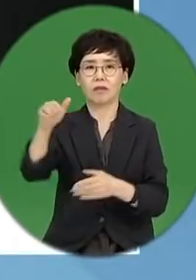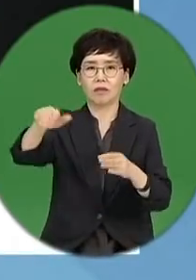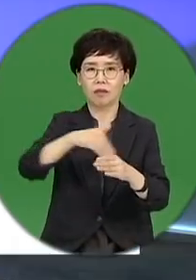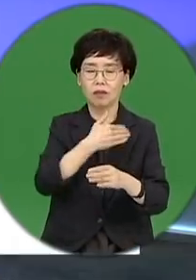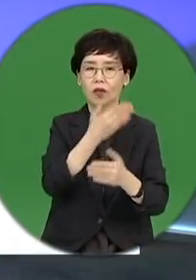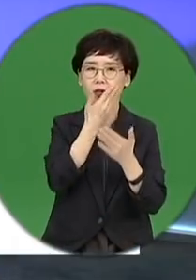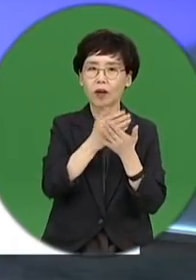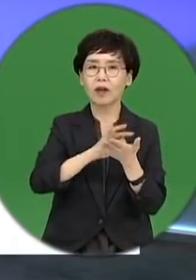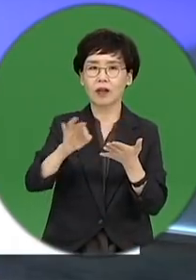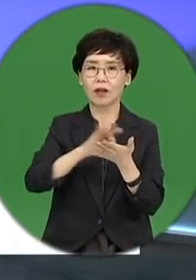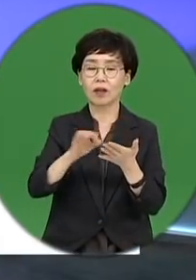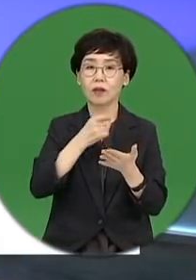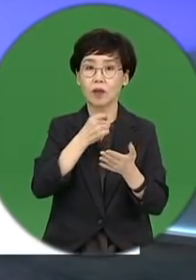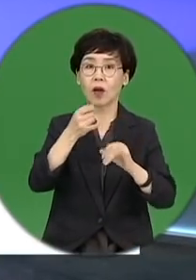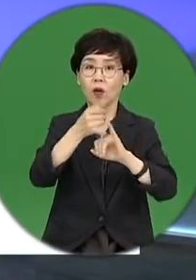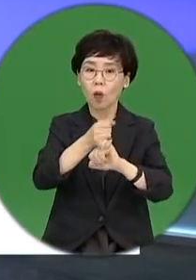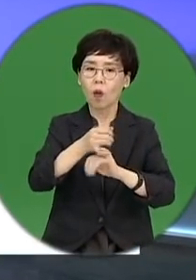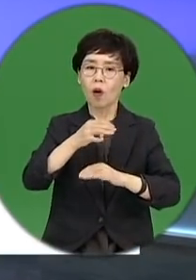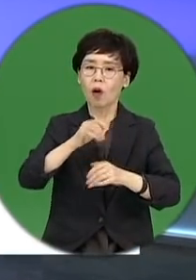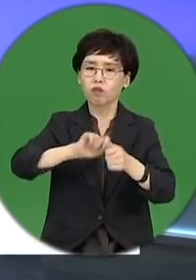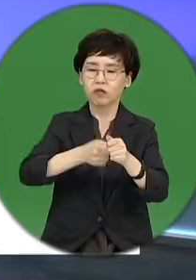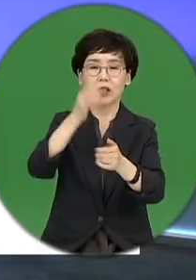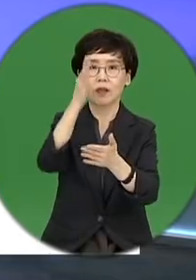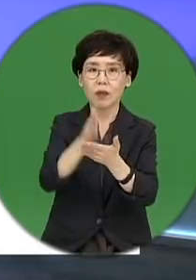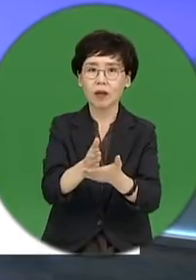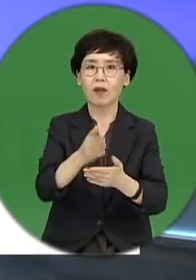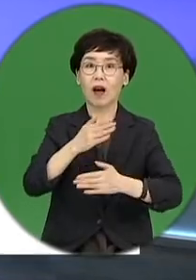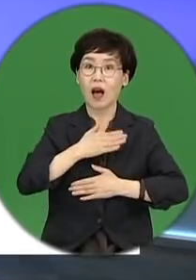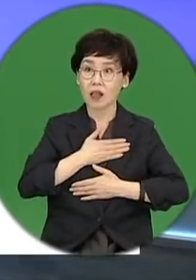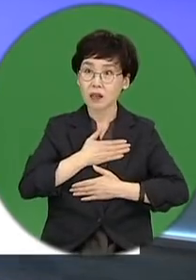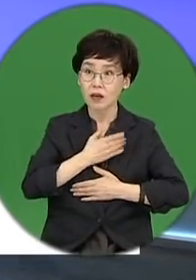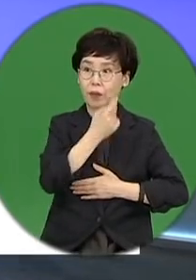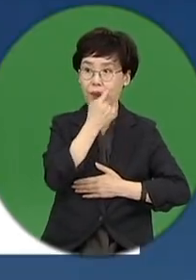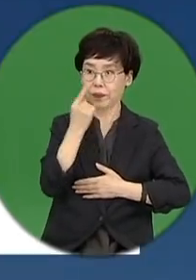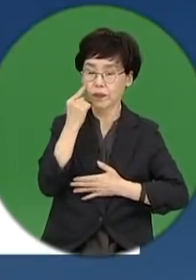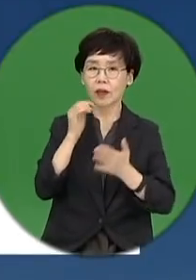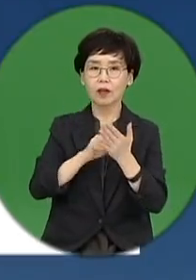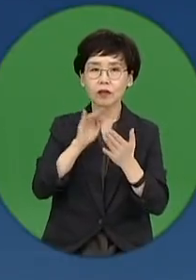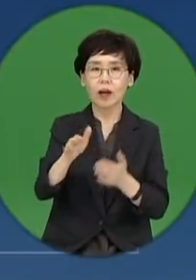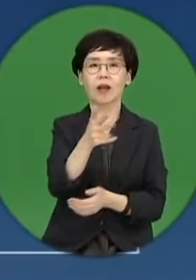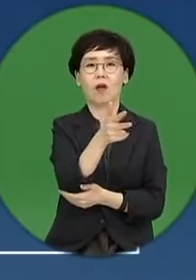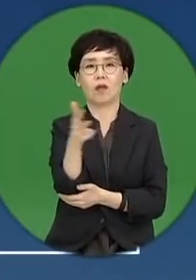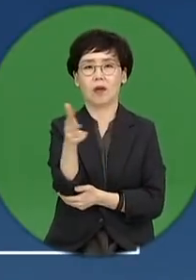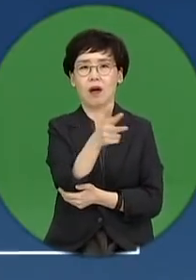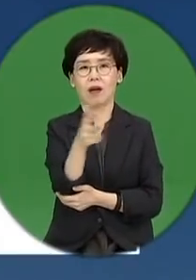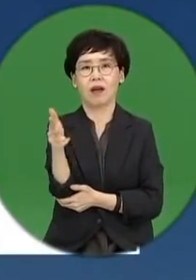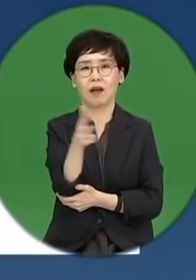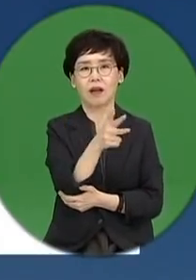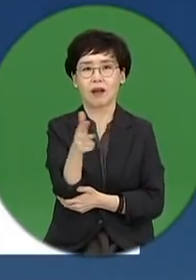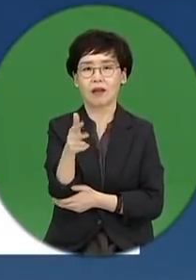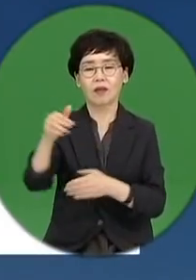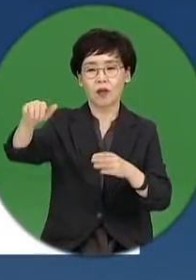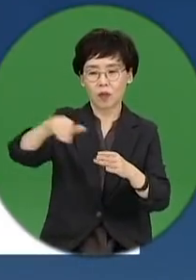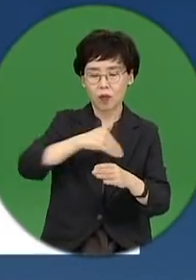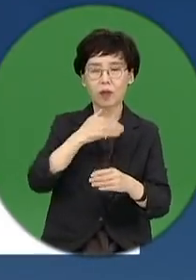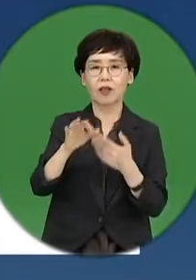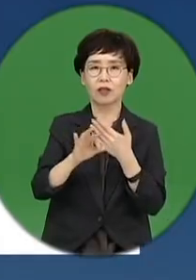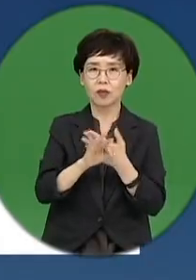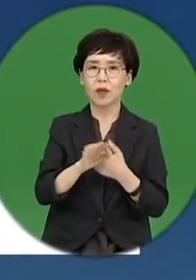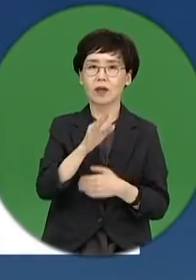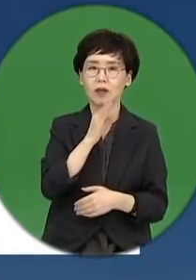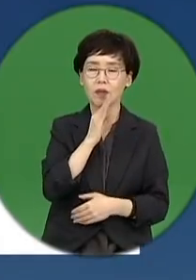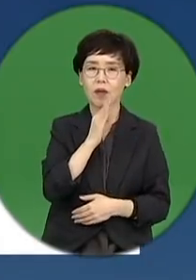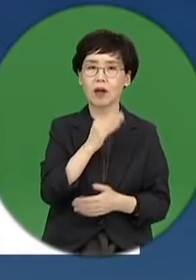꼭 안전한 상황에서 안전한 상황임을 확인하신 다음에 영상을 찍으셔서 보내주시면 저희가 정말